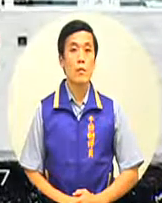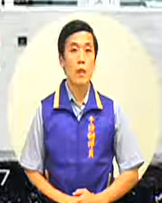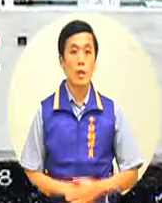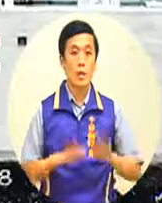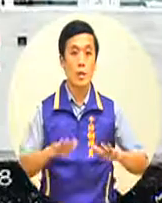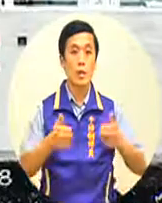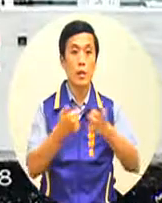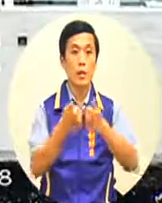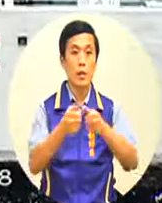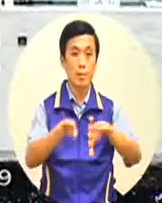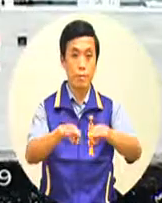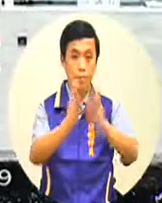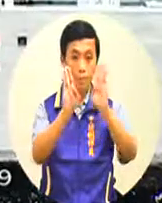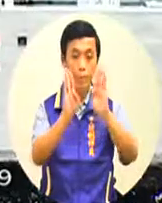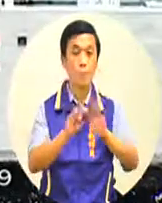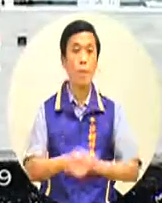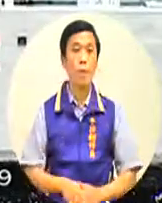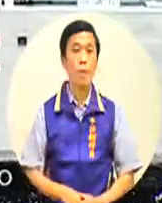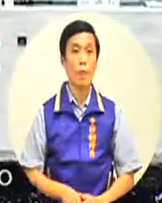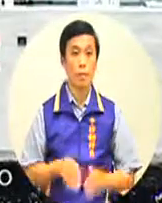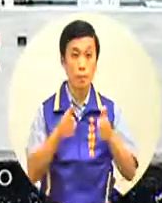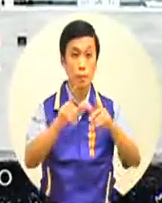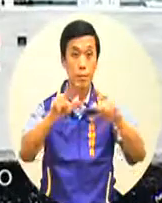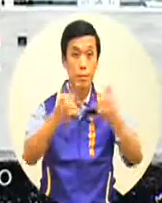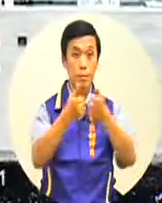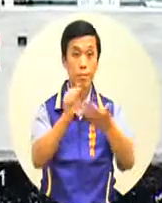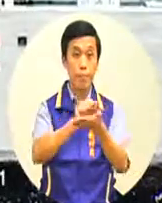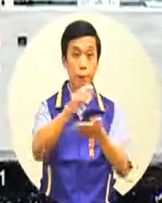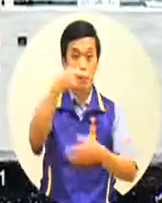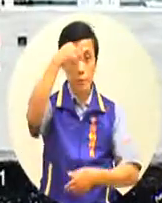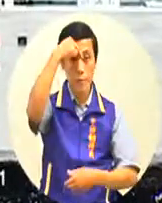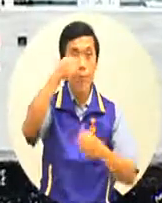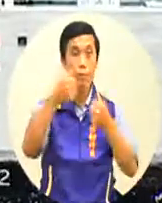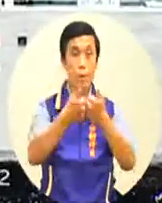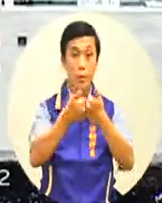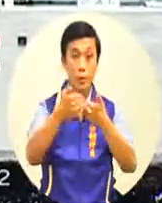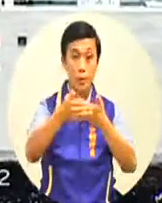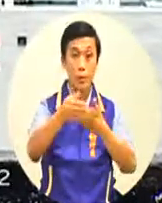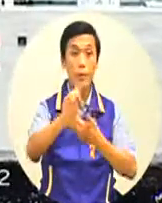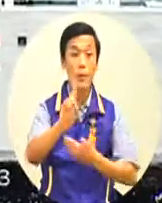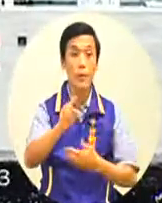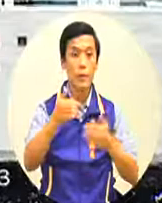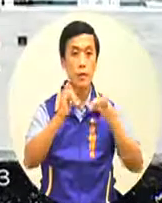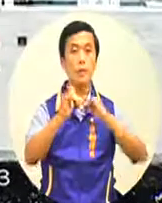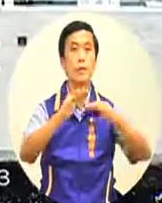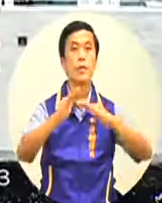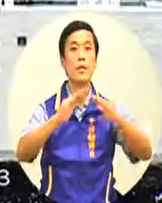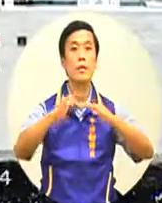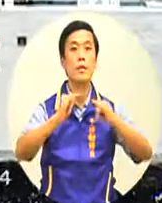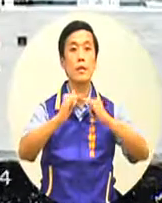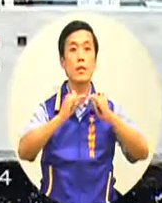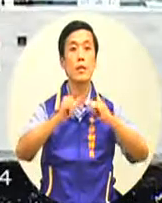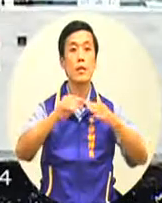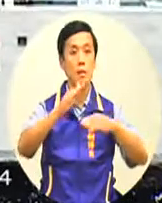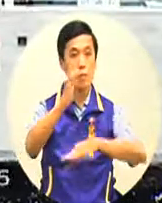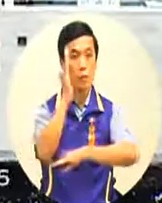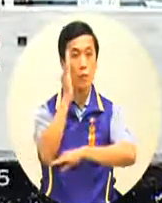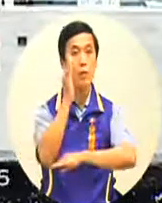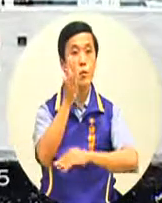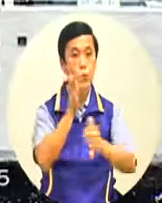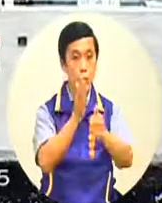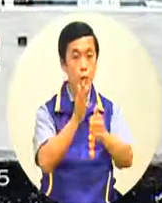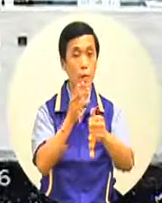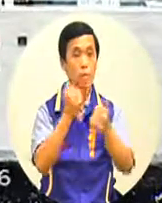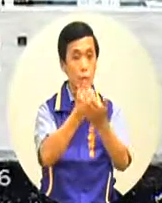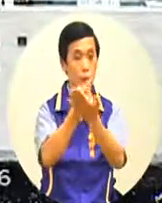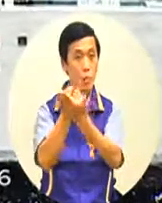好，我们开始开会。向大会报告，我们下午的议程继续是社政部门执行，每位议员执行